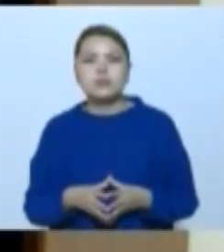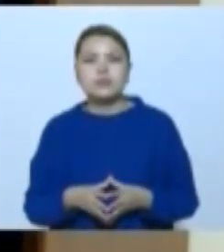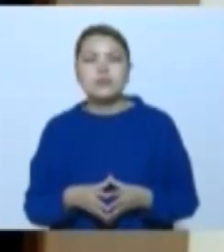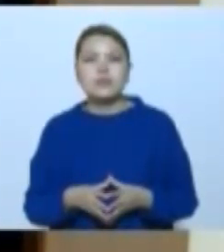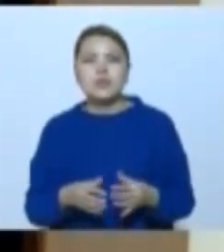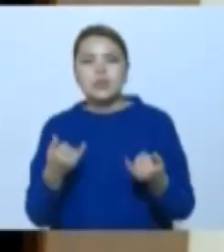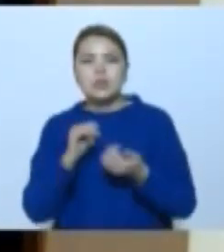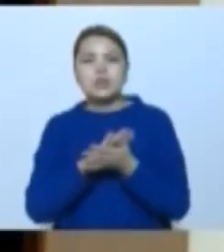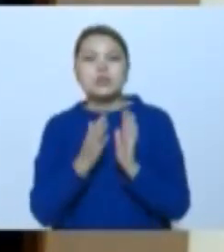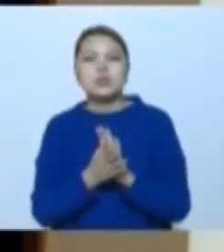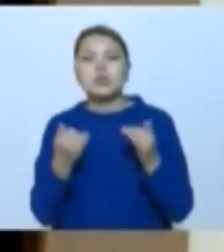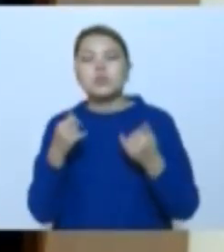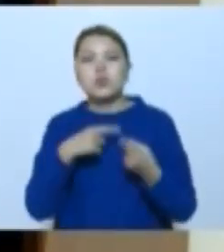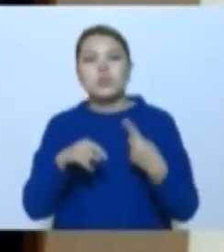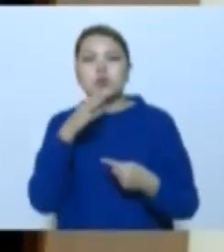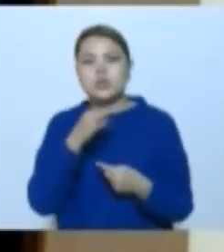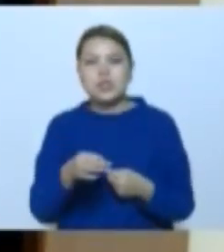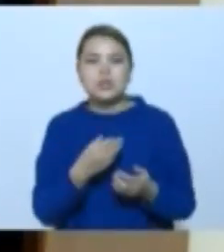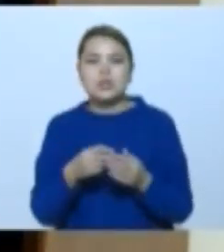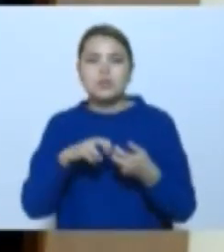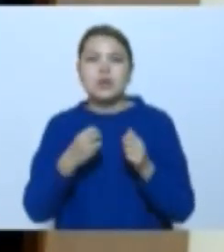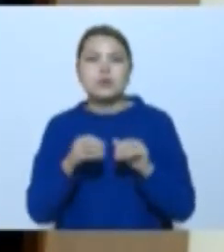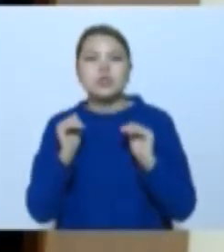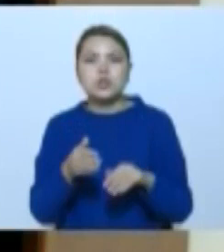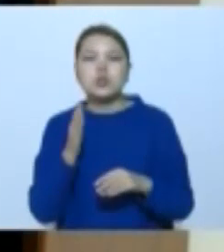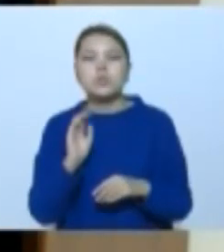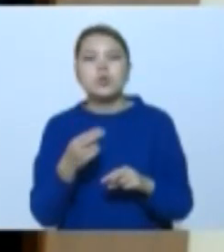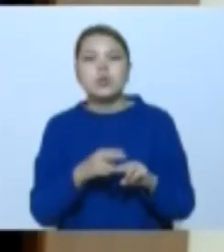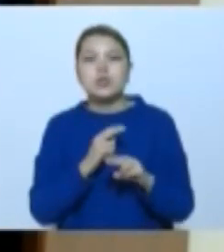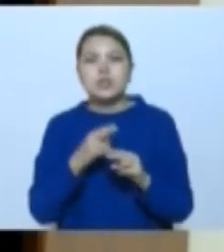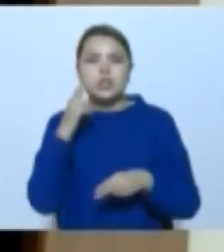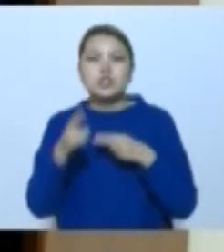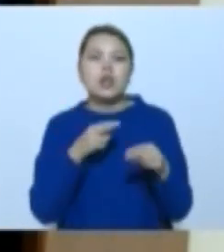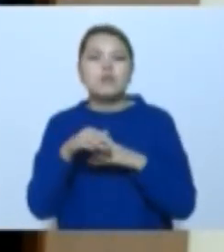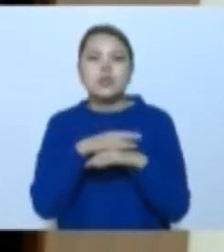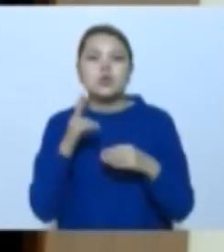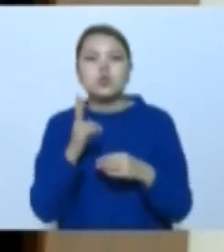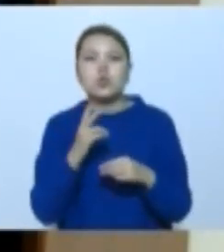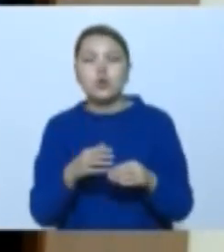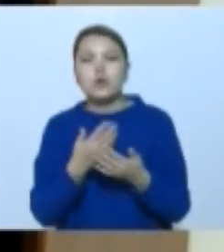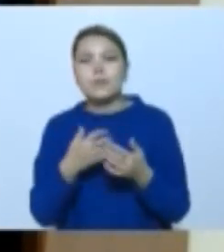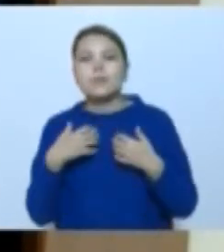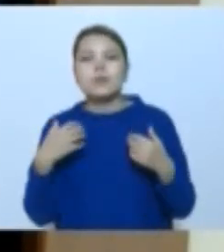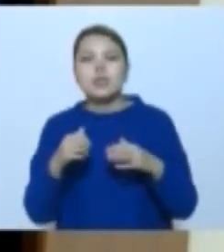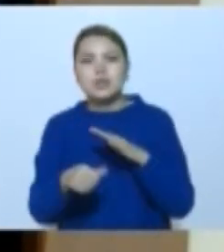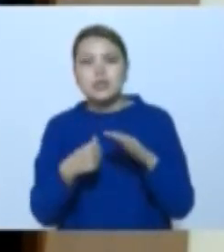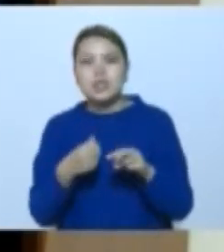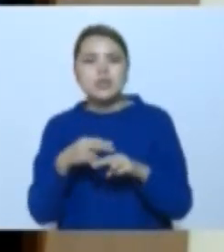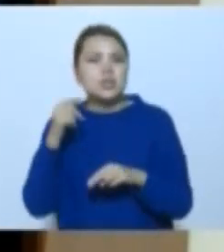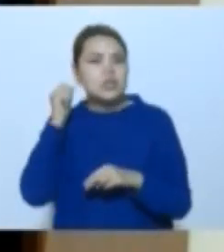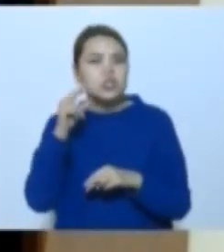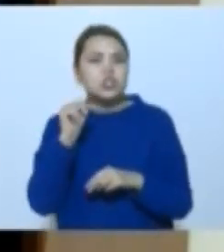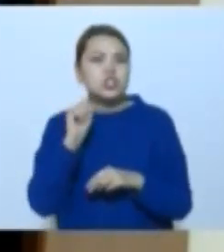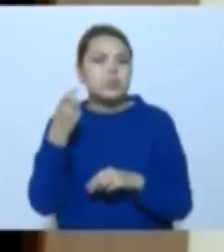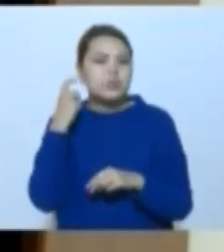Даже в такой ситуации мы не можем сказать, что эта проблема будет решена, так как в основном жители жалуются на тех, у кого на собаках имеются бирки в ушах. Кроме того, уже в